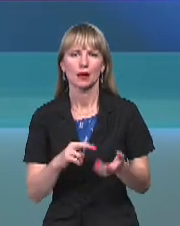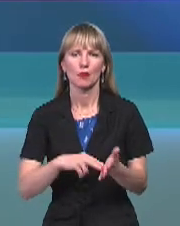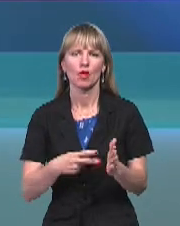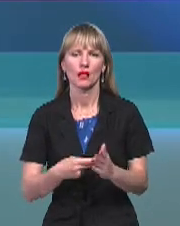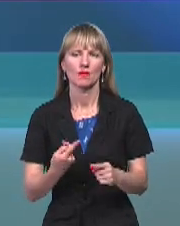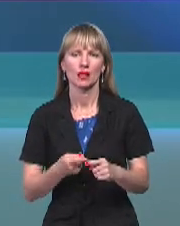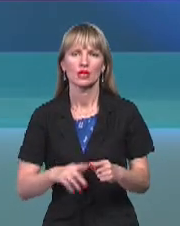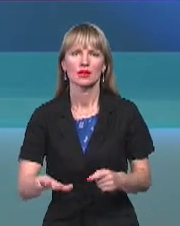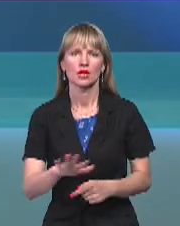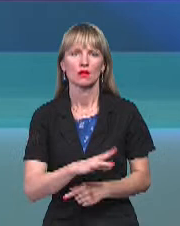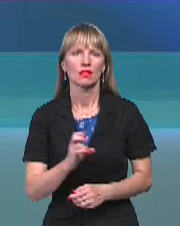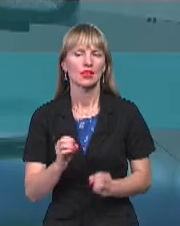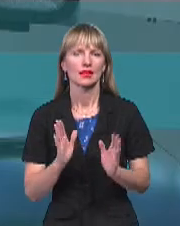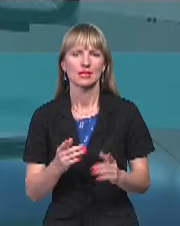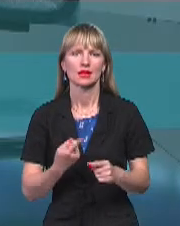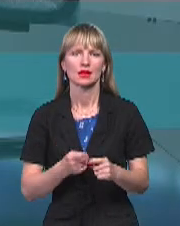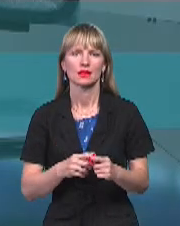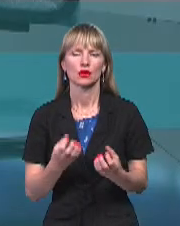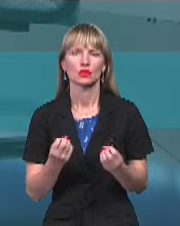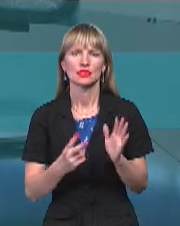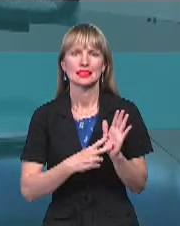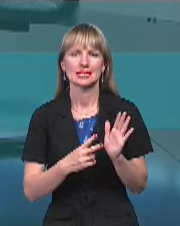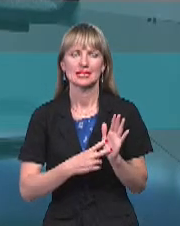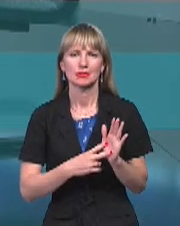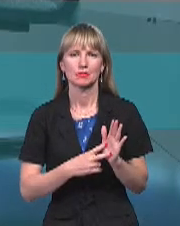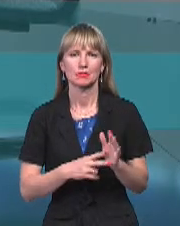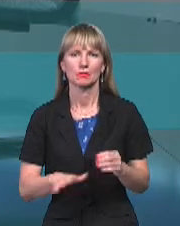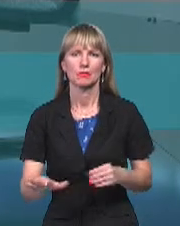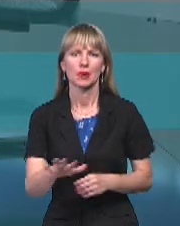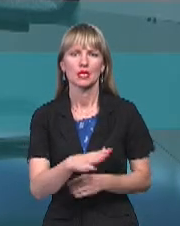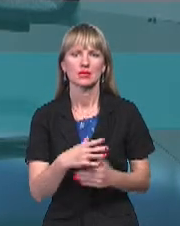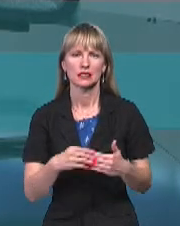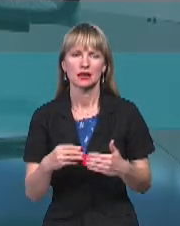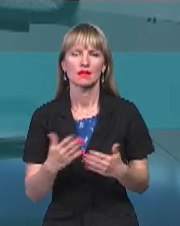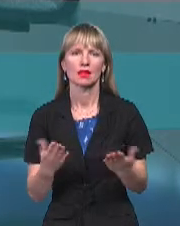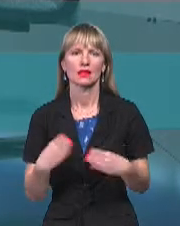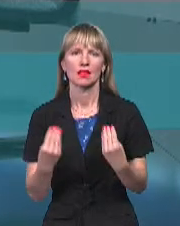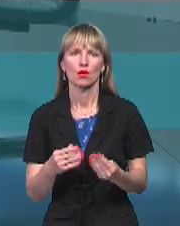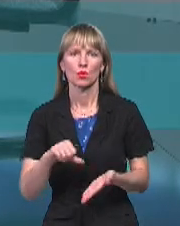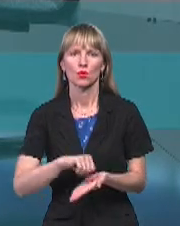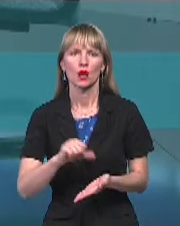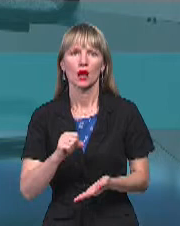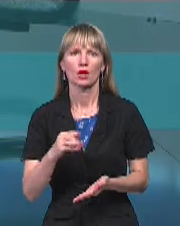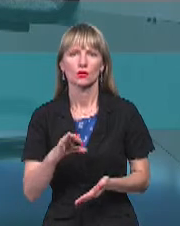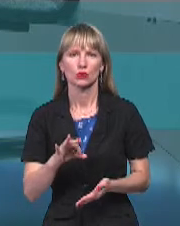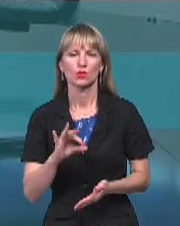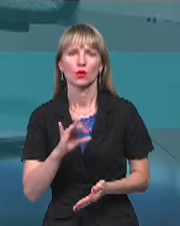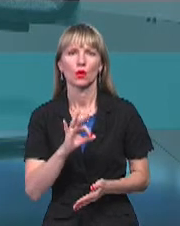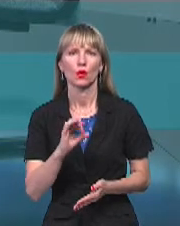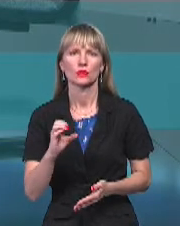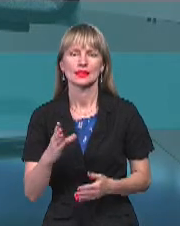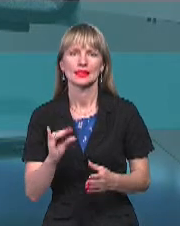території. Не тільки цієї, там ще сім масивів, які виділялися учасникам АТО і ООС і